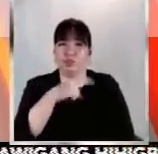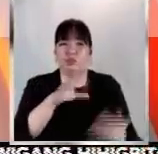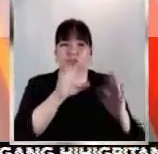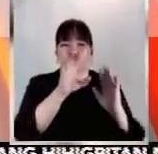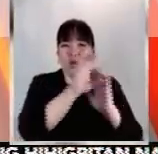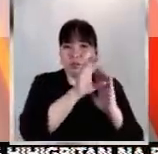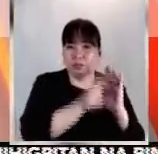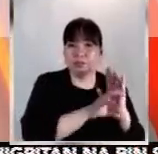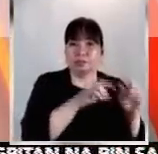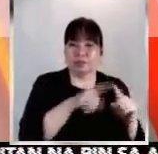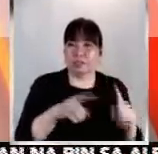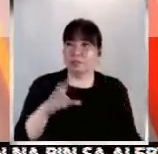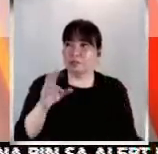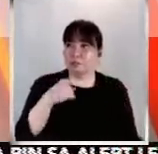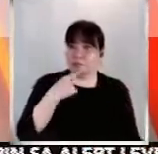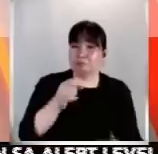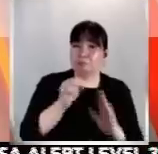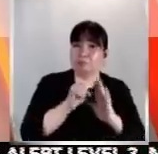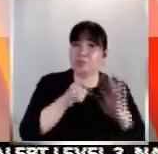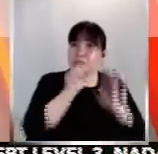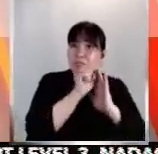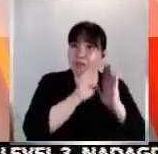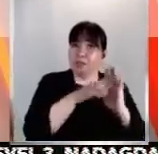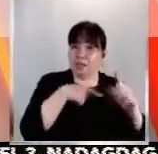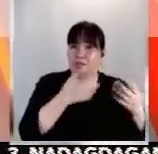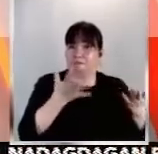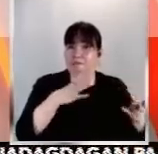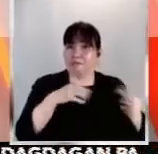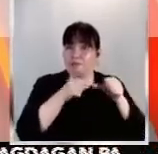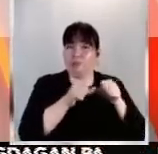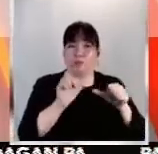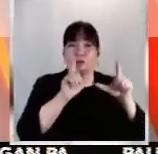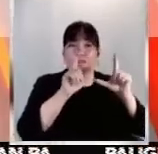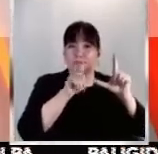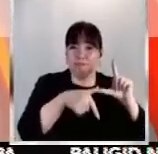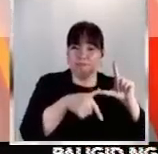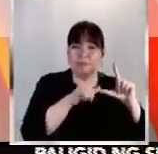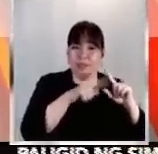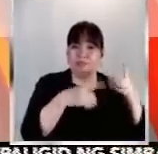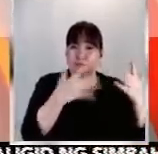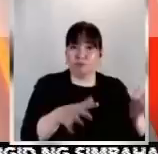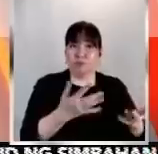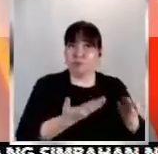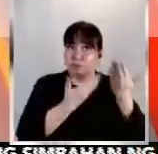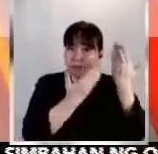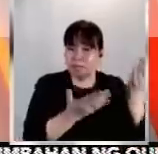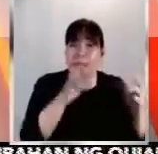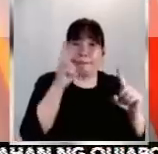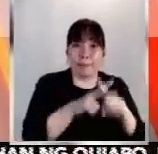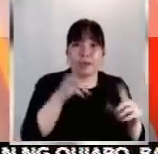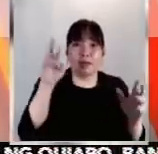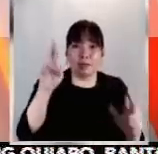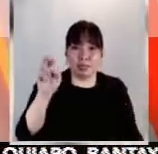hindi mag-expire ang isang legislative franchise kung ang licensee ay nakapagpasa ng application for renewal sa